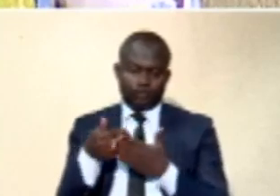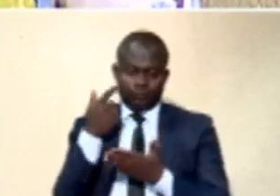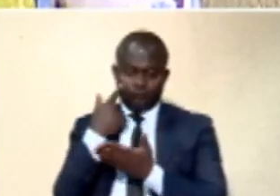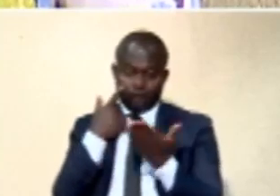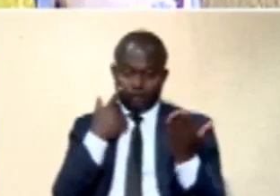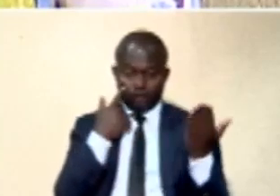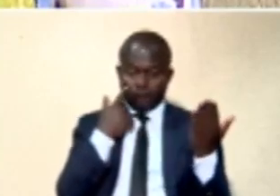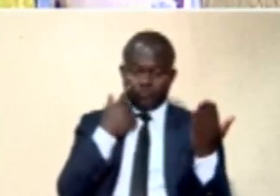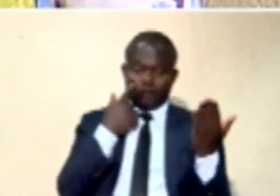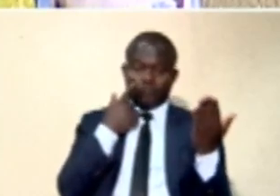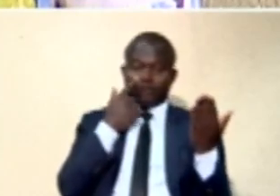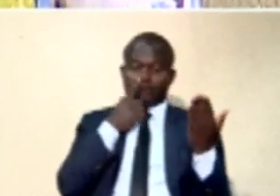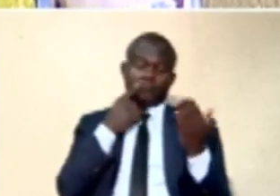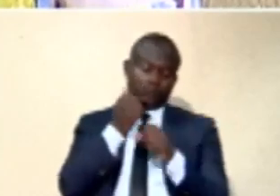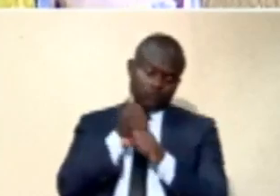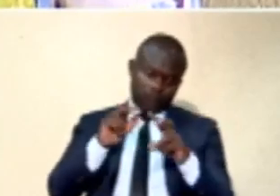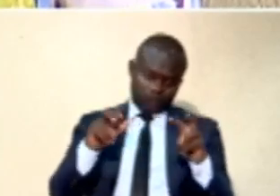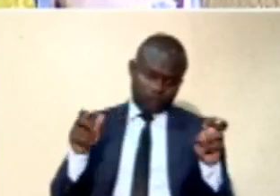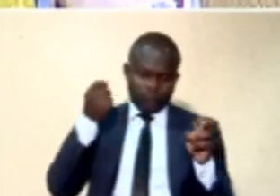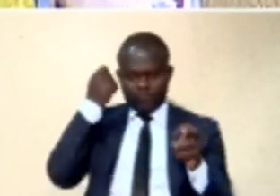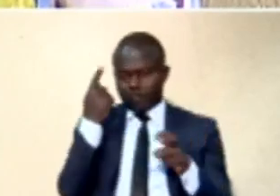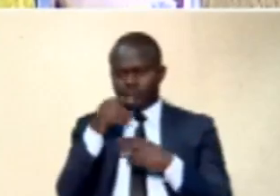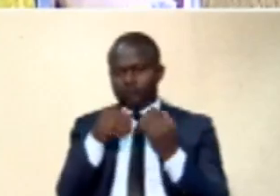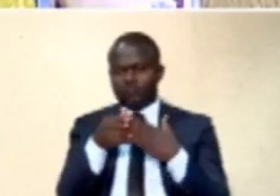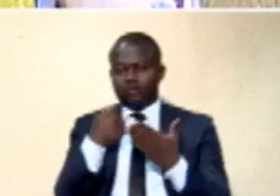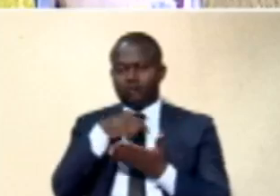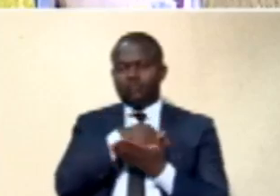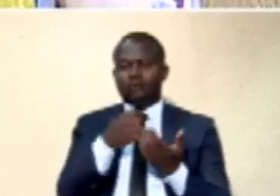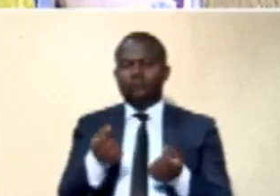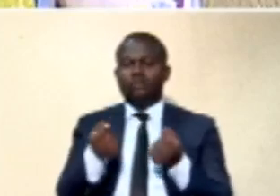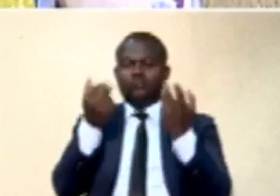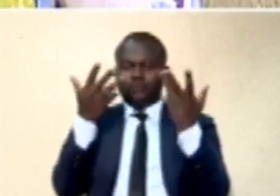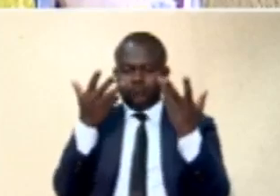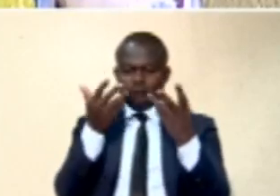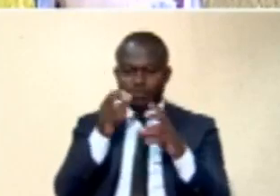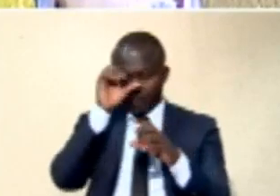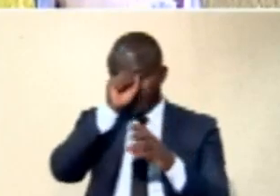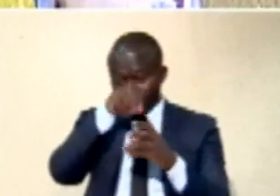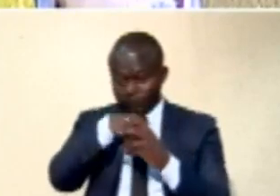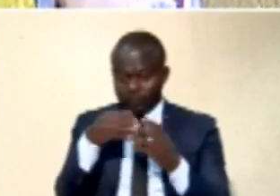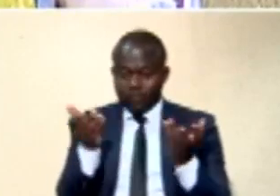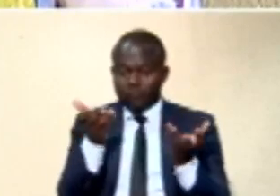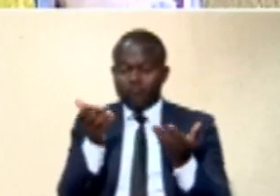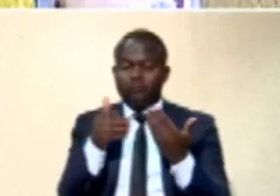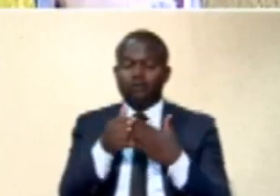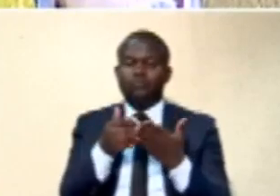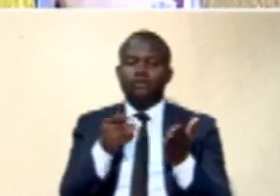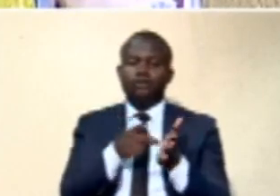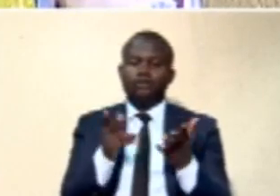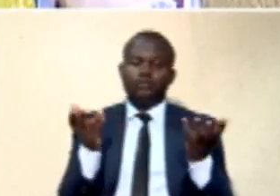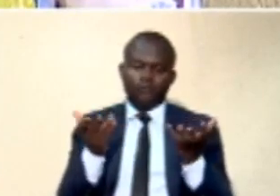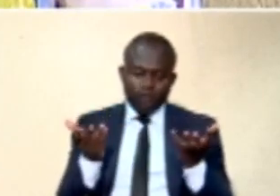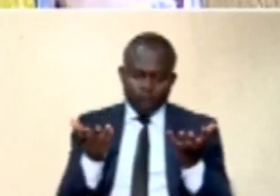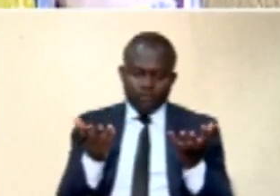barimo kugenda bakora ibarura. Ni ibikoresho birimo bingana iki, ibiburamo ni ibihe, twagura ibihe. Noneho tuvuge